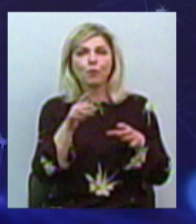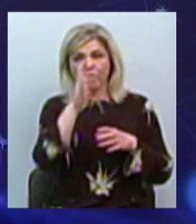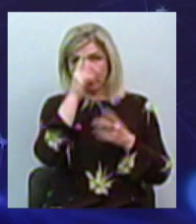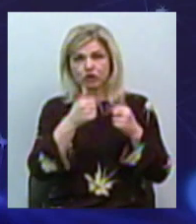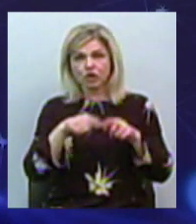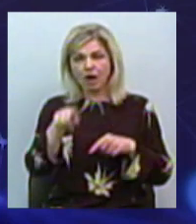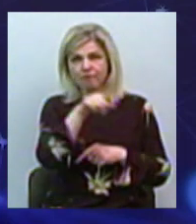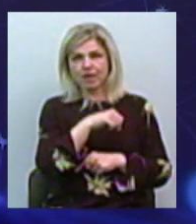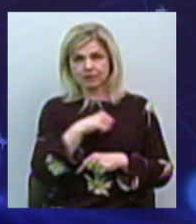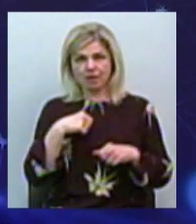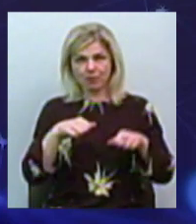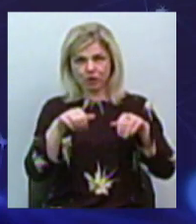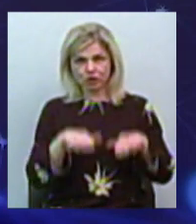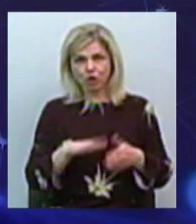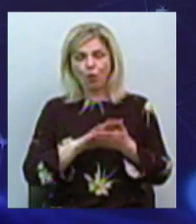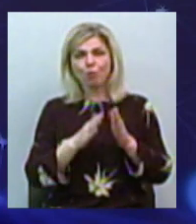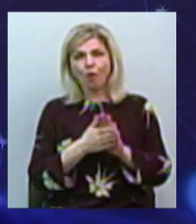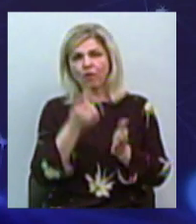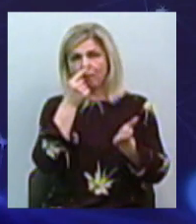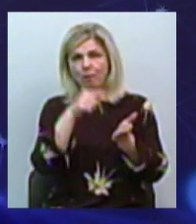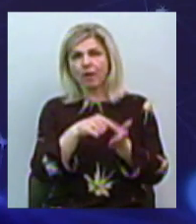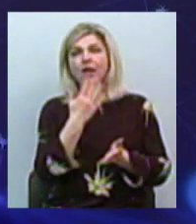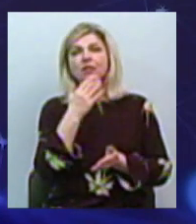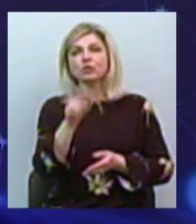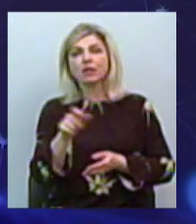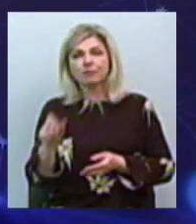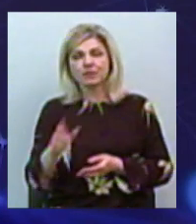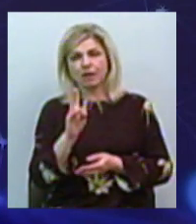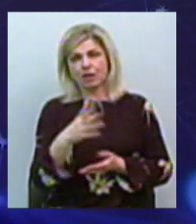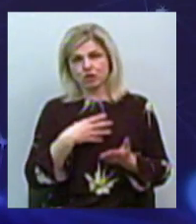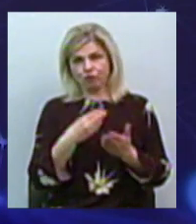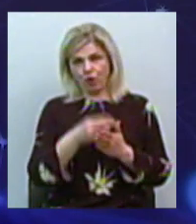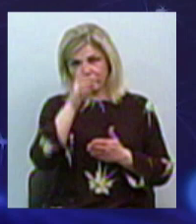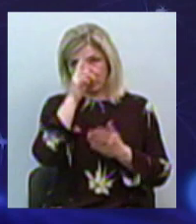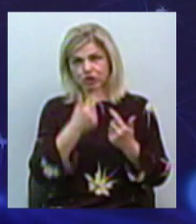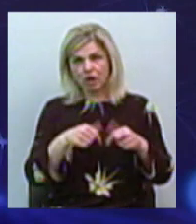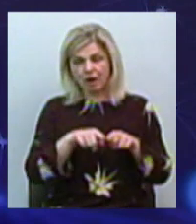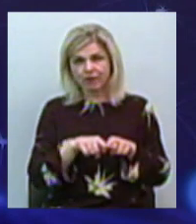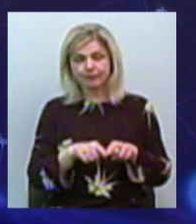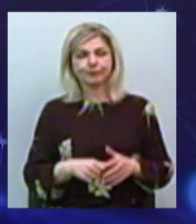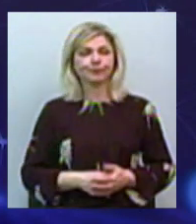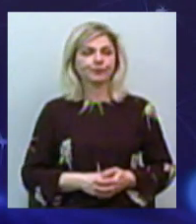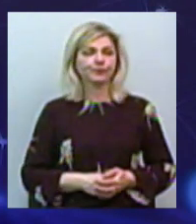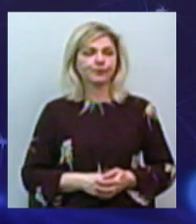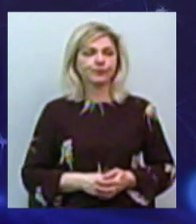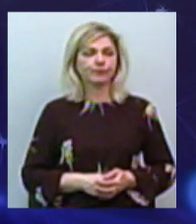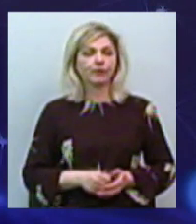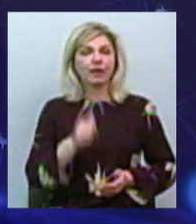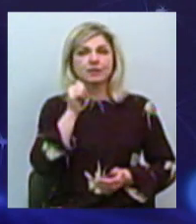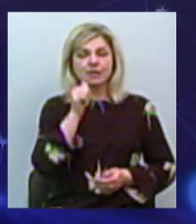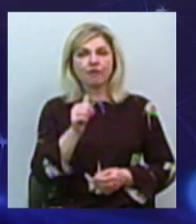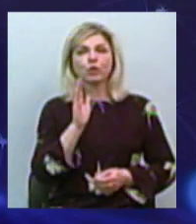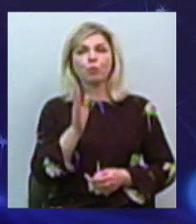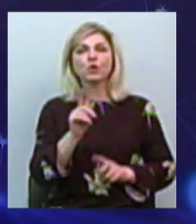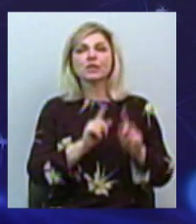ці умови потрапляння іноземців до своєї держави. На сьогоднішній день, завтра має бути засідання Кабінету